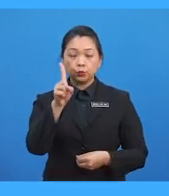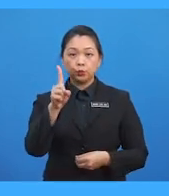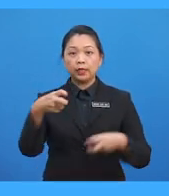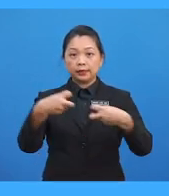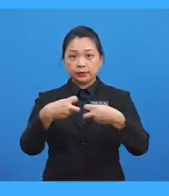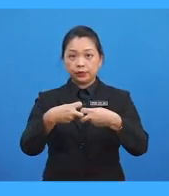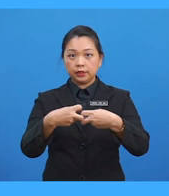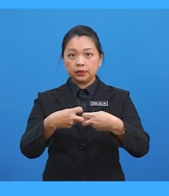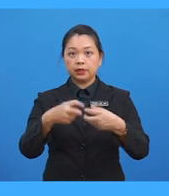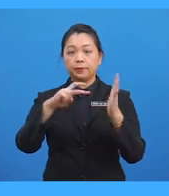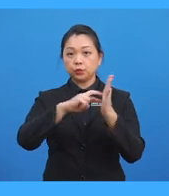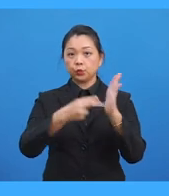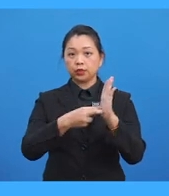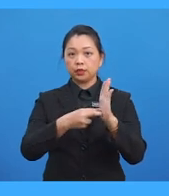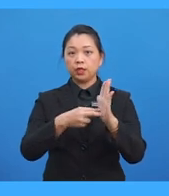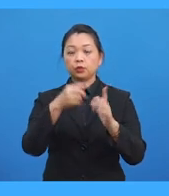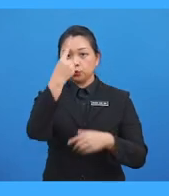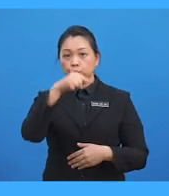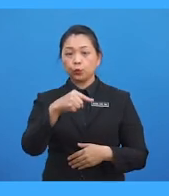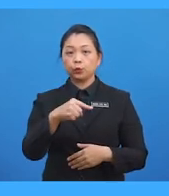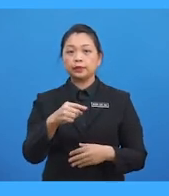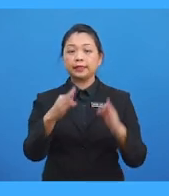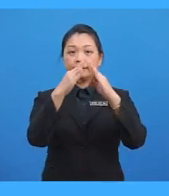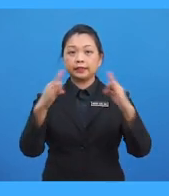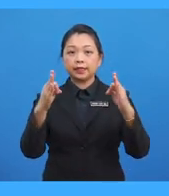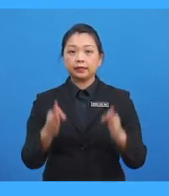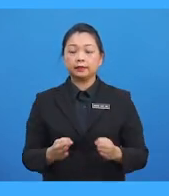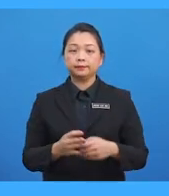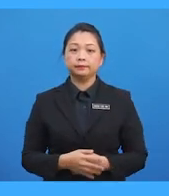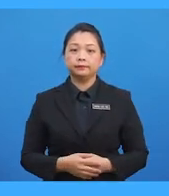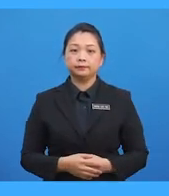litar bersepadu yang dimaksudkan untuk dikilang.